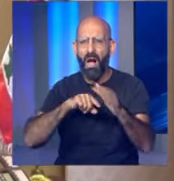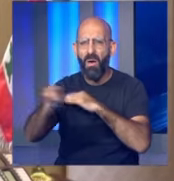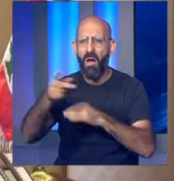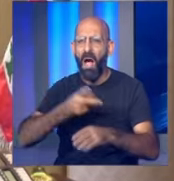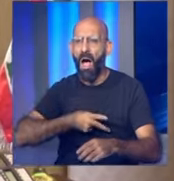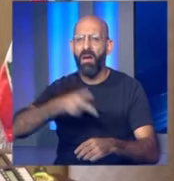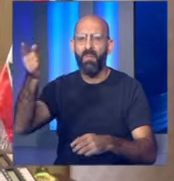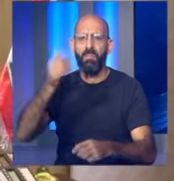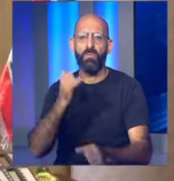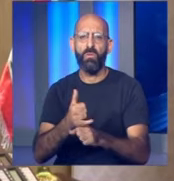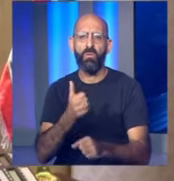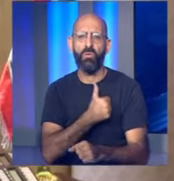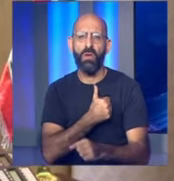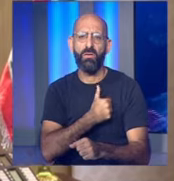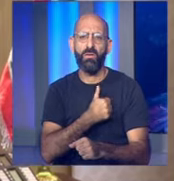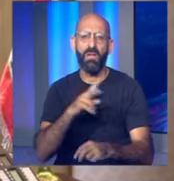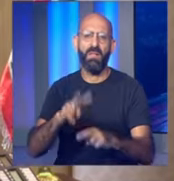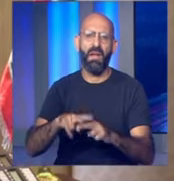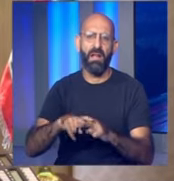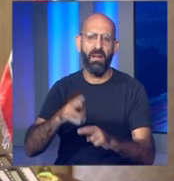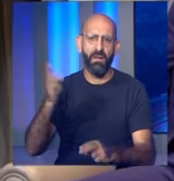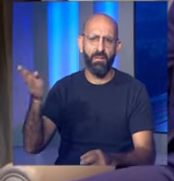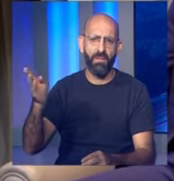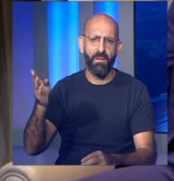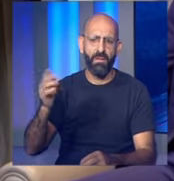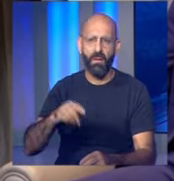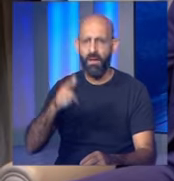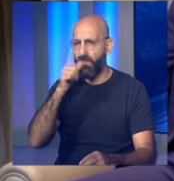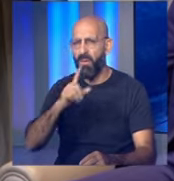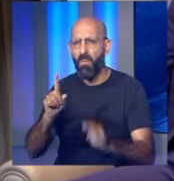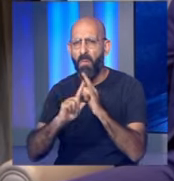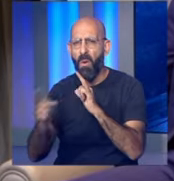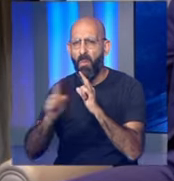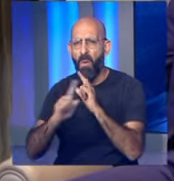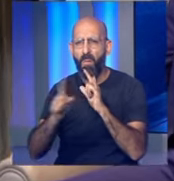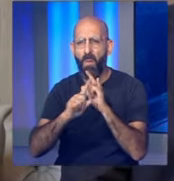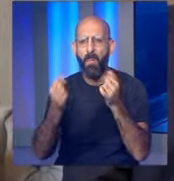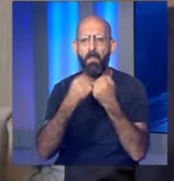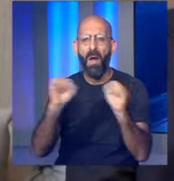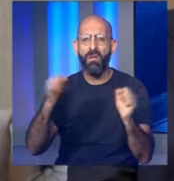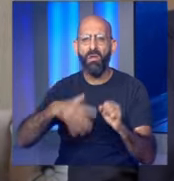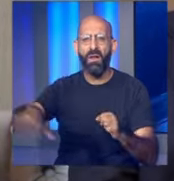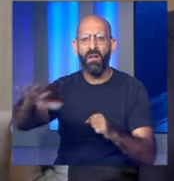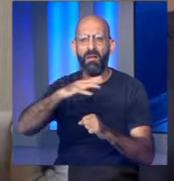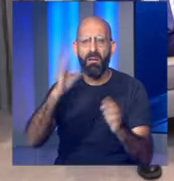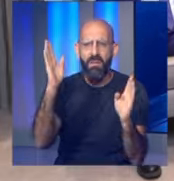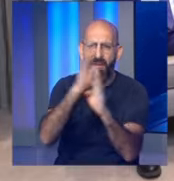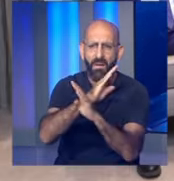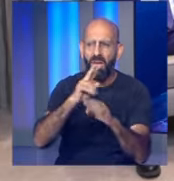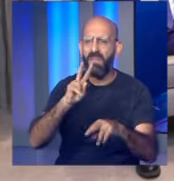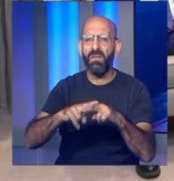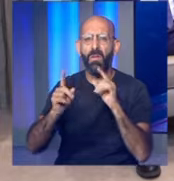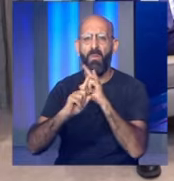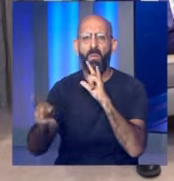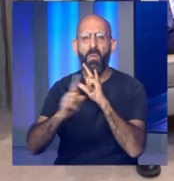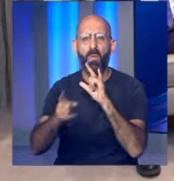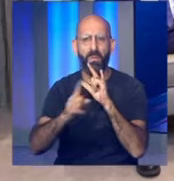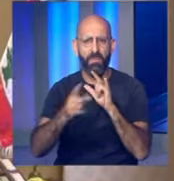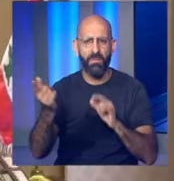طرابلسي، وتناول البحث عمليات التدمير والتهجير الممنهجة التي ينفذها جيش العدوان